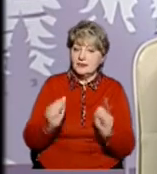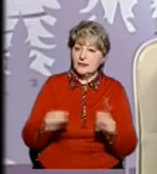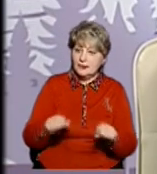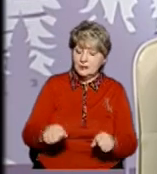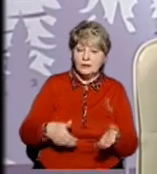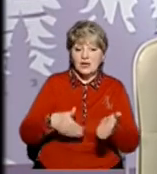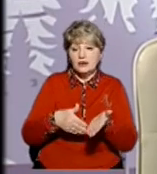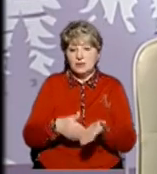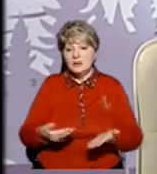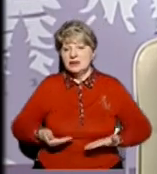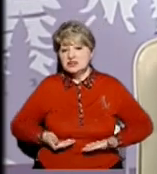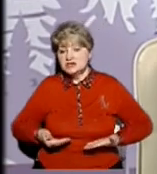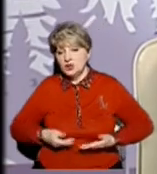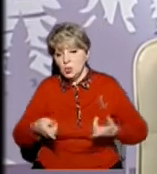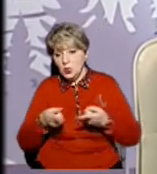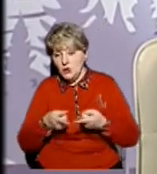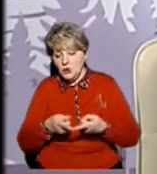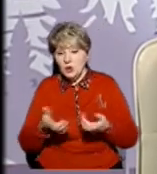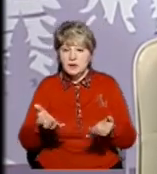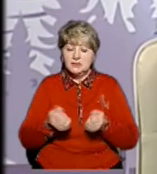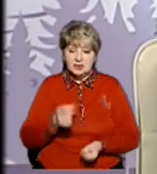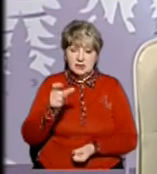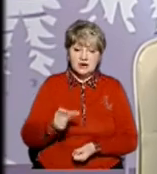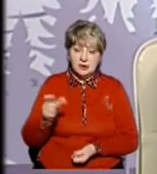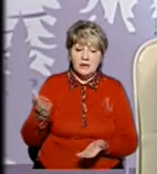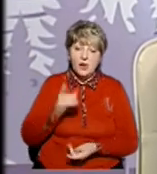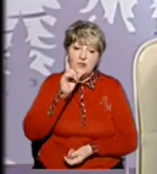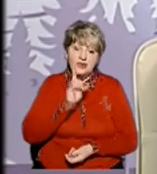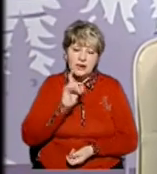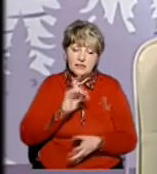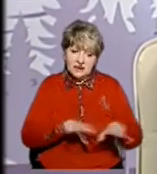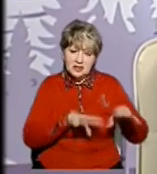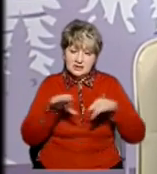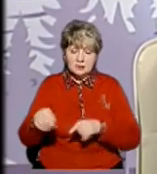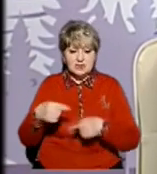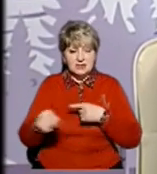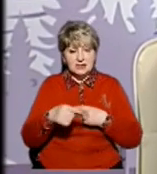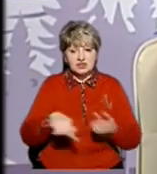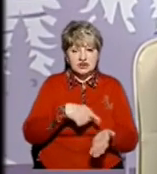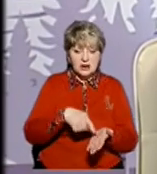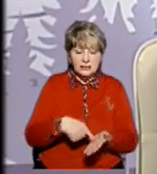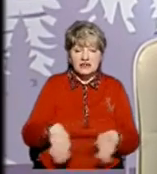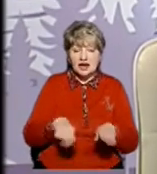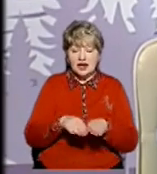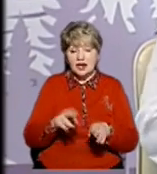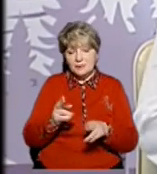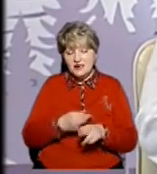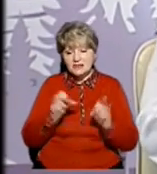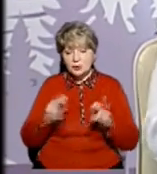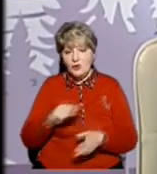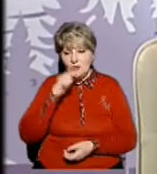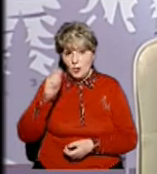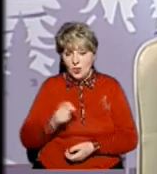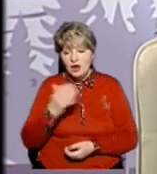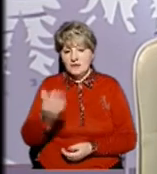допомогти житлом, прихистити у себе людину, яка тимчасово евакуйована з інших міст, не таких безпечних в Україні,